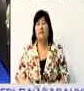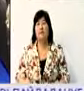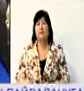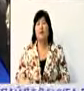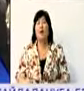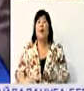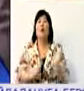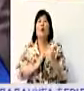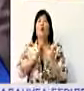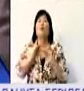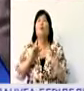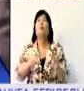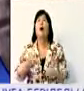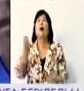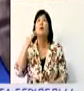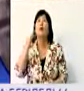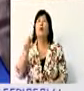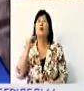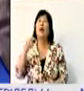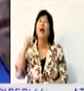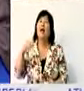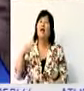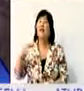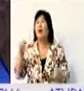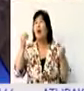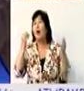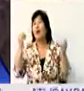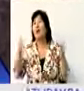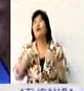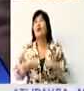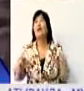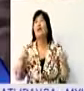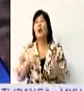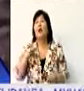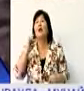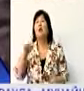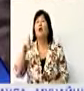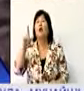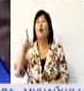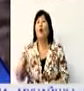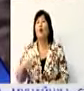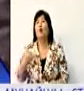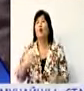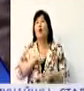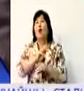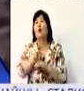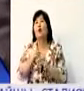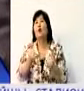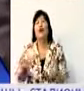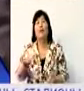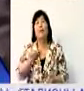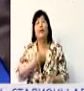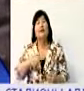Өскелең ұрпаққа төл тарихымызды, әдебиетіміз бен мәдениетімізді насихаттау, тарихи тұлғаларымызды әспеттеп ұлықтау біздің